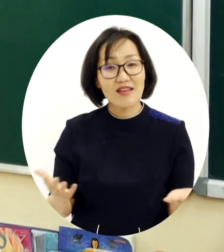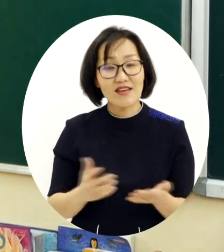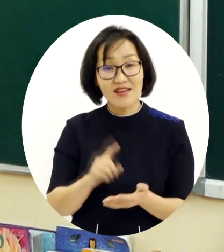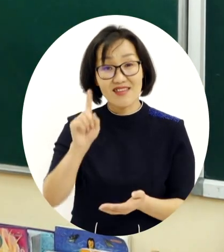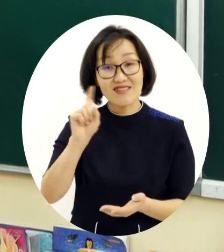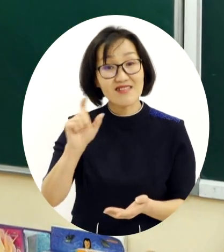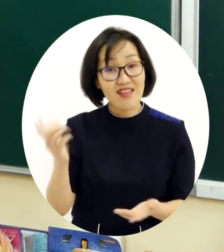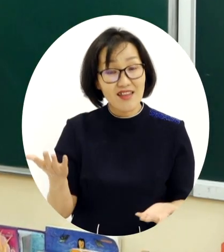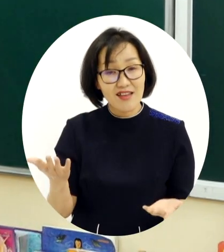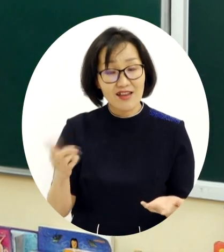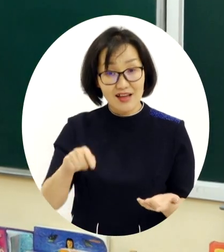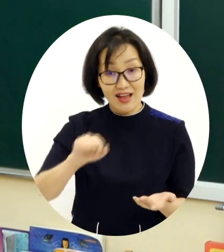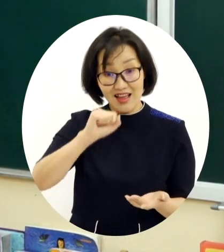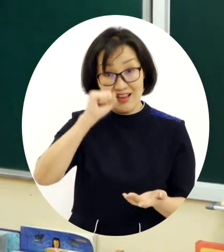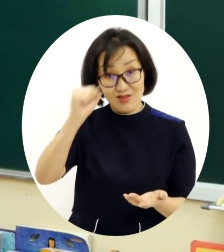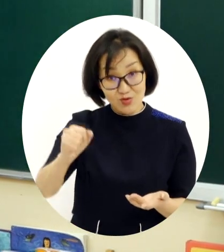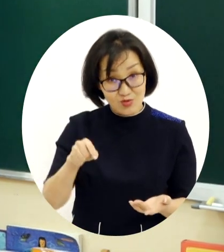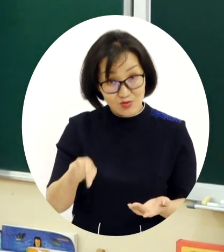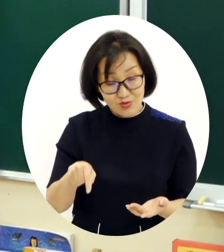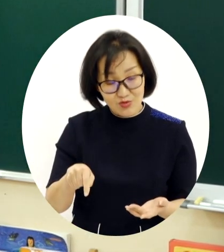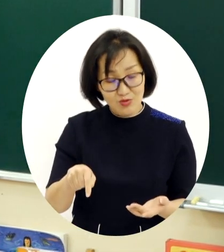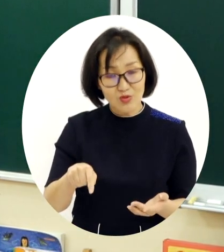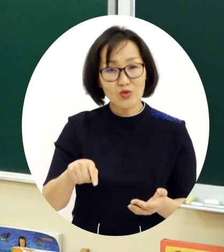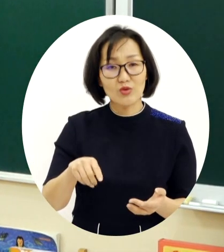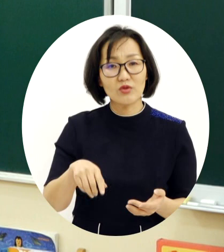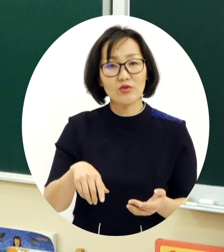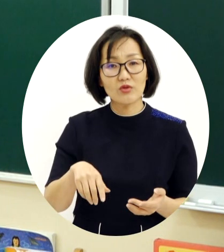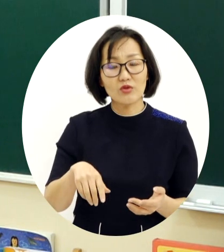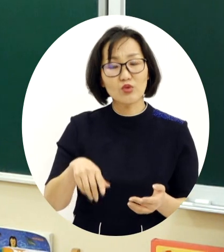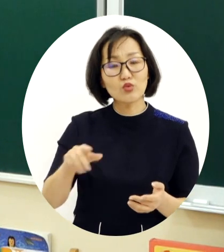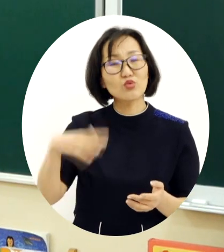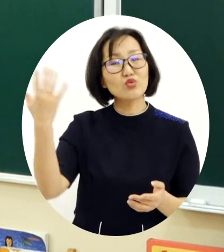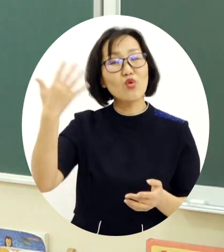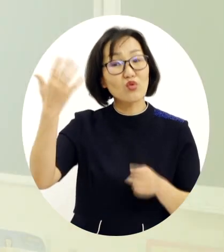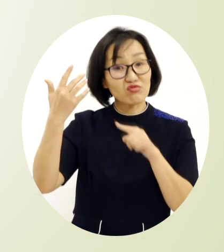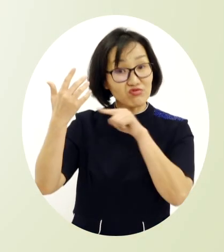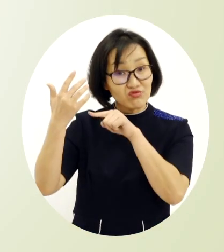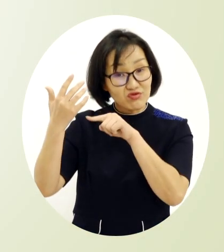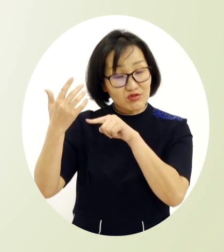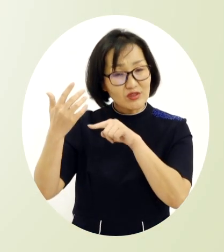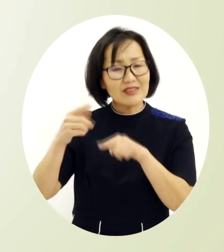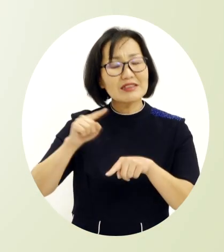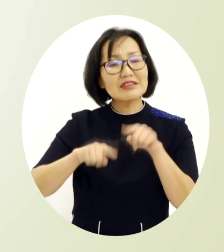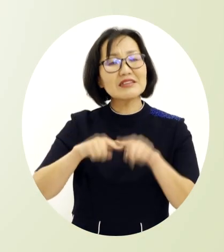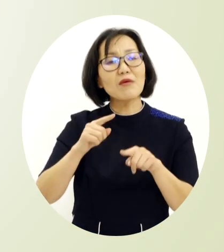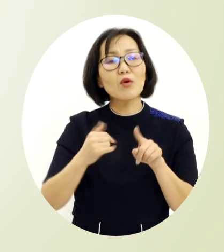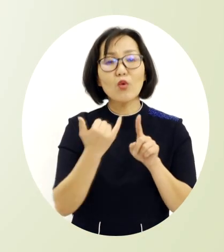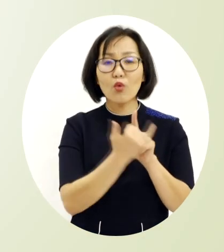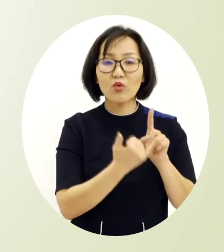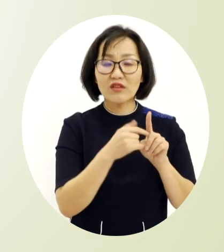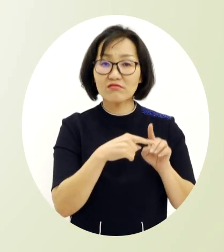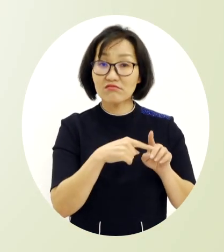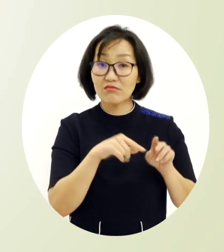хизээ гэдэг энэ асуултанд тухайн шуурга маань ямар үйлрэлт болсон байж болох